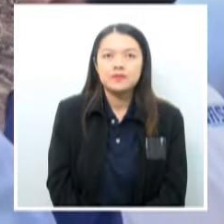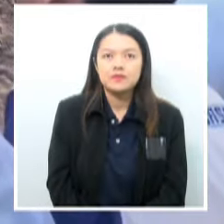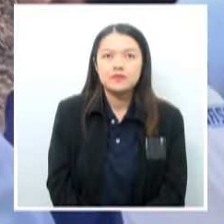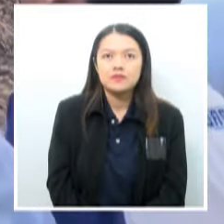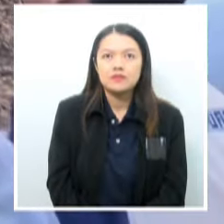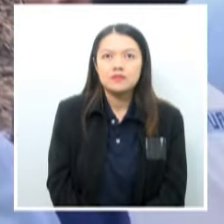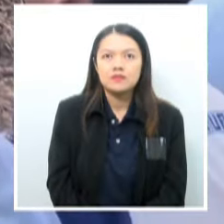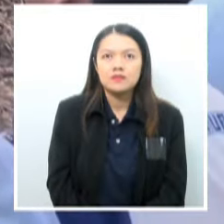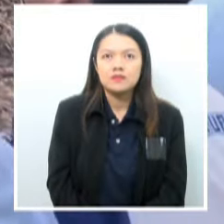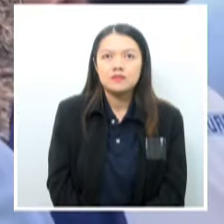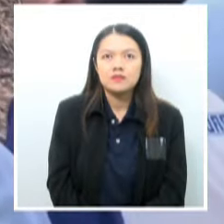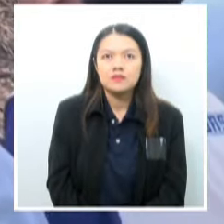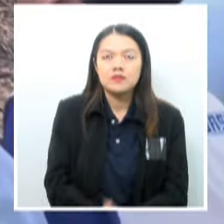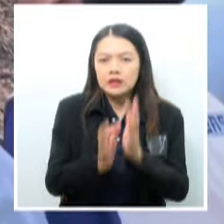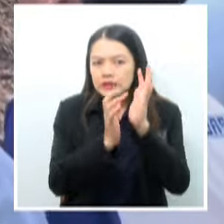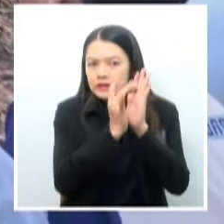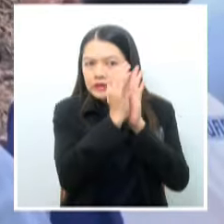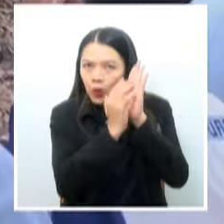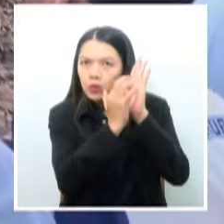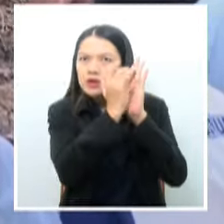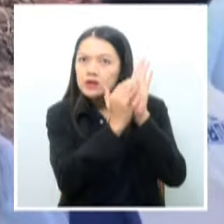ขึ้นเหมือนนี้ต่อไปไม่จะเป็น